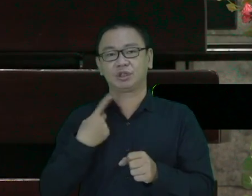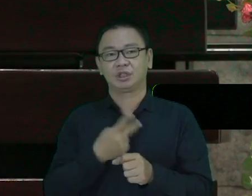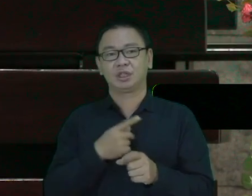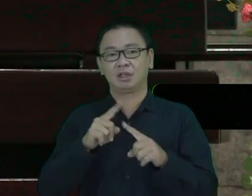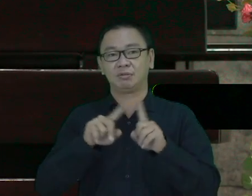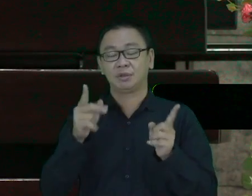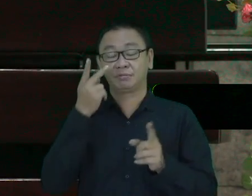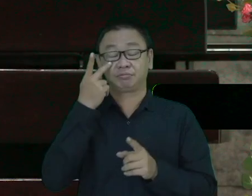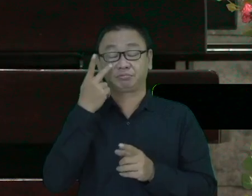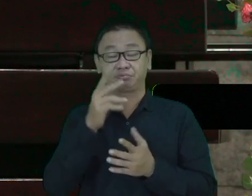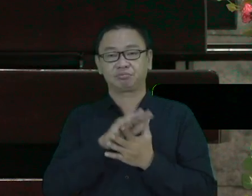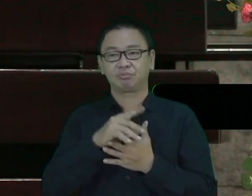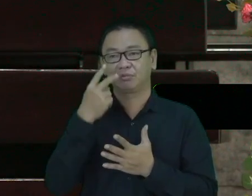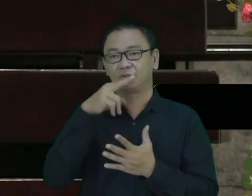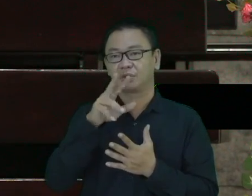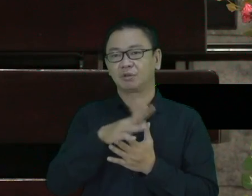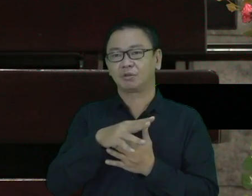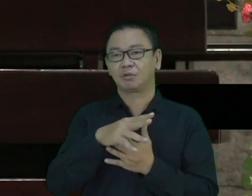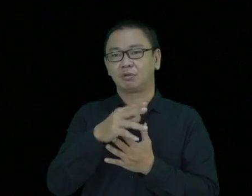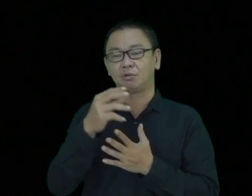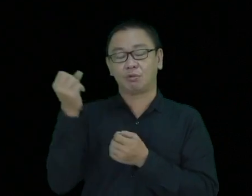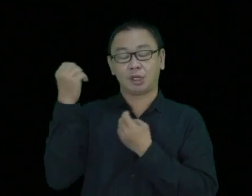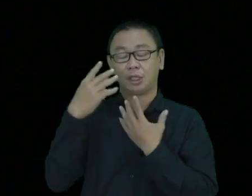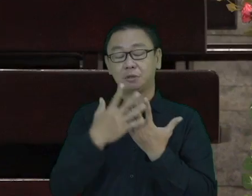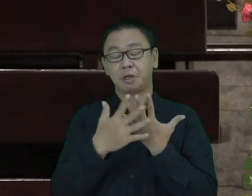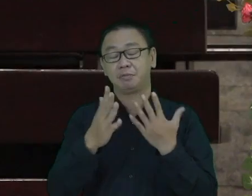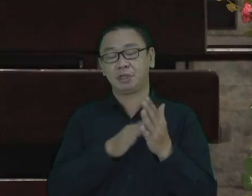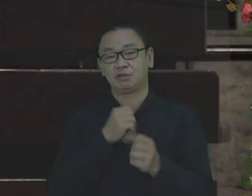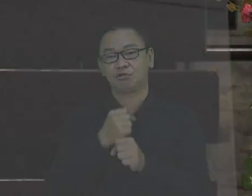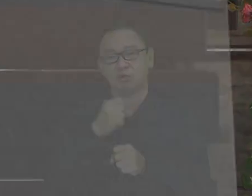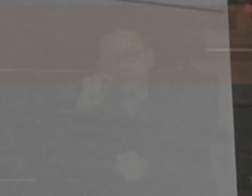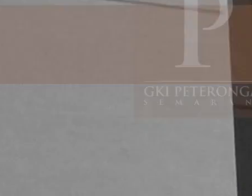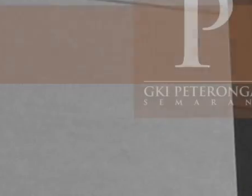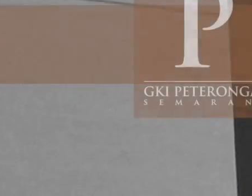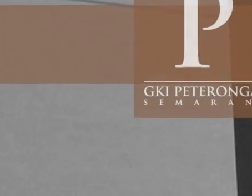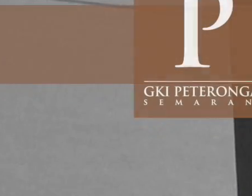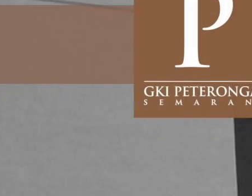terlebih dahulu tayangan Warta Jemaat minggu ini.